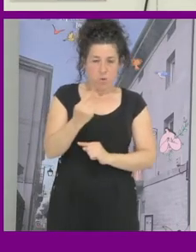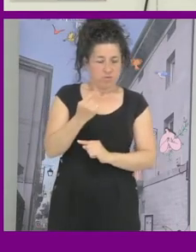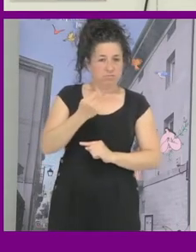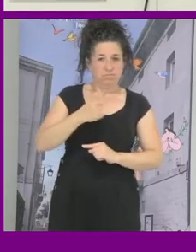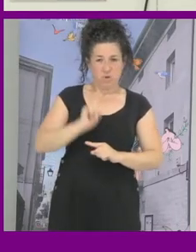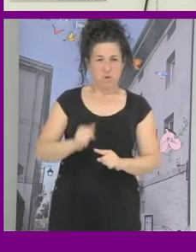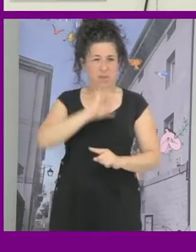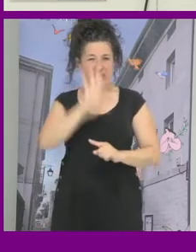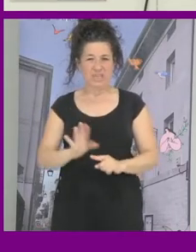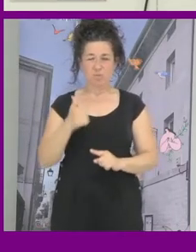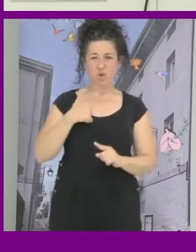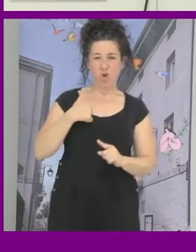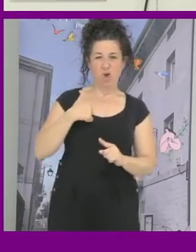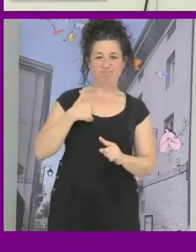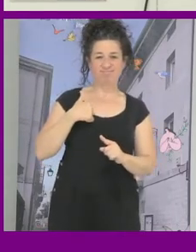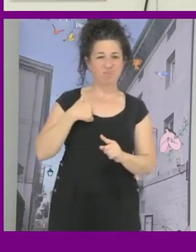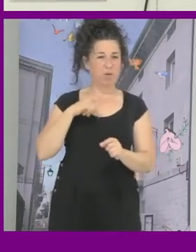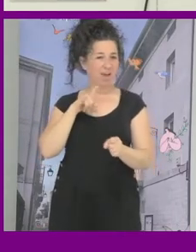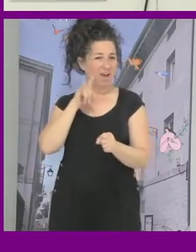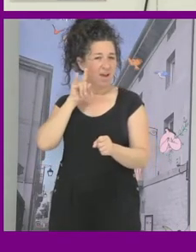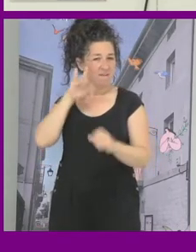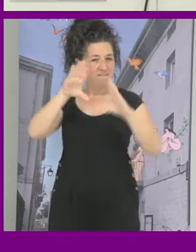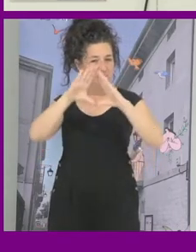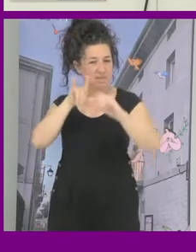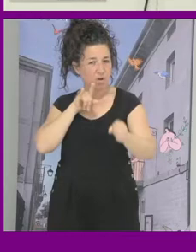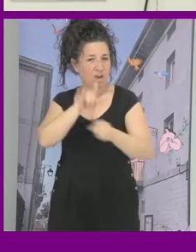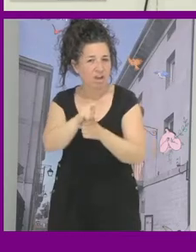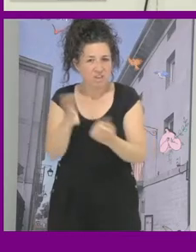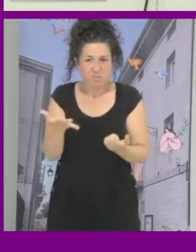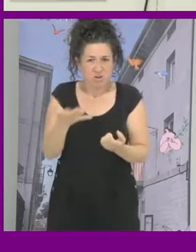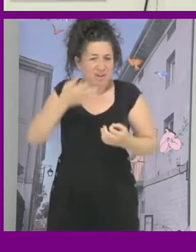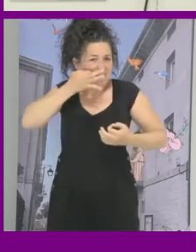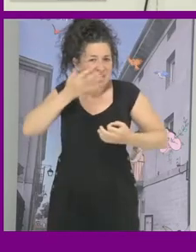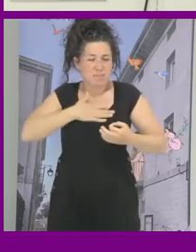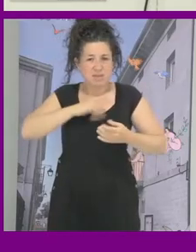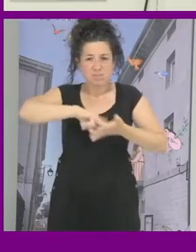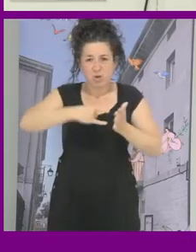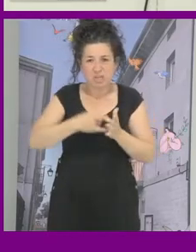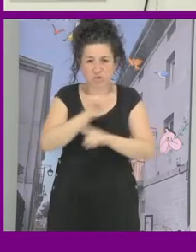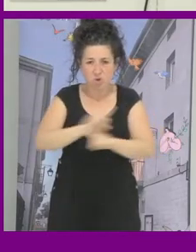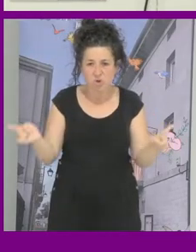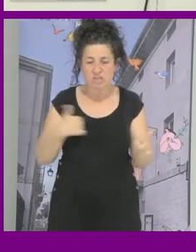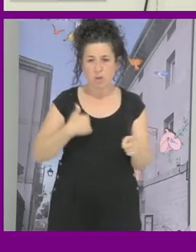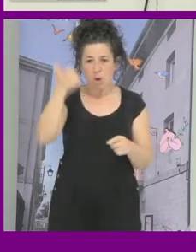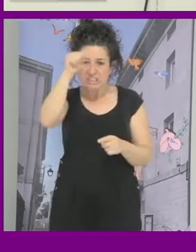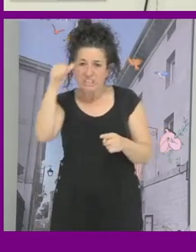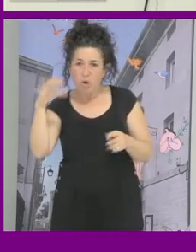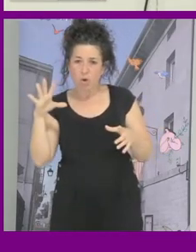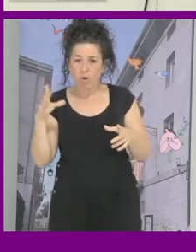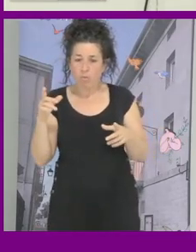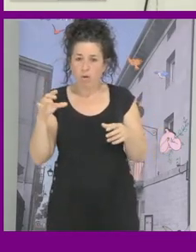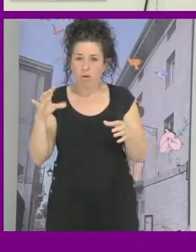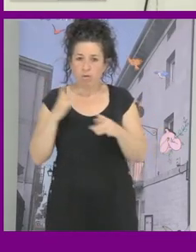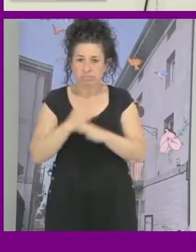Azken finean, sortu nahi nuen proiektua ez zen patriarkala, ez nintzen ezkonduko, ez nuen tipo batekin egingo, argi neukan nahi